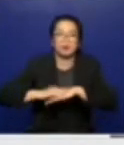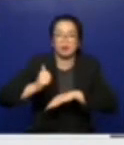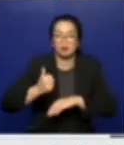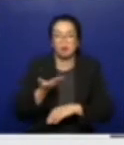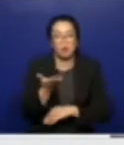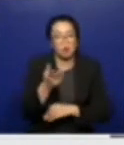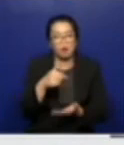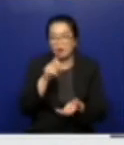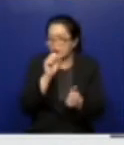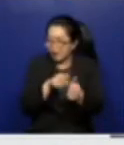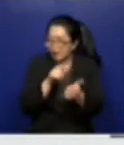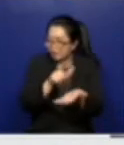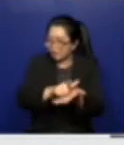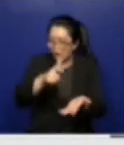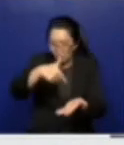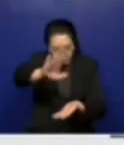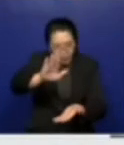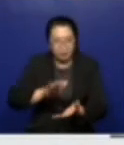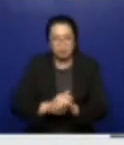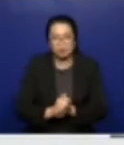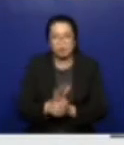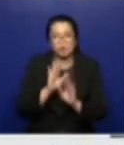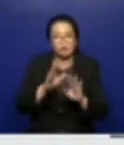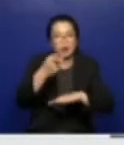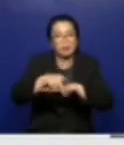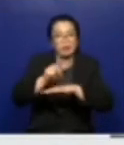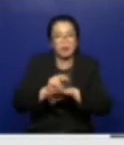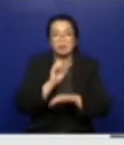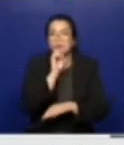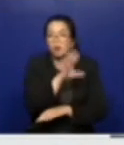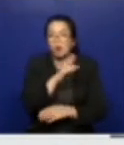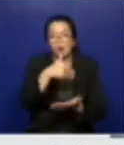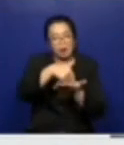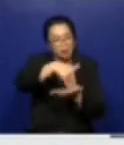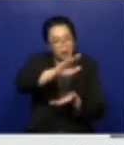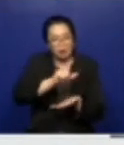ไปครับง่ายที่สุดลาออกฝากท่านประธานบอกด้วยนะครับขอบคุณครับ ไปเที่ยวไทย